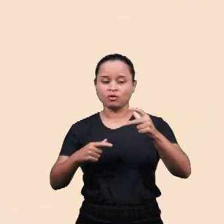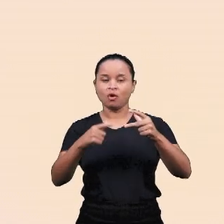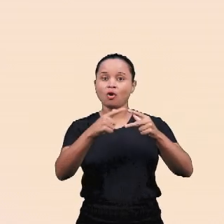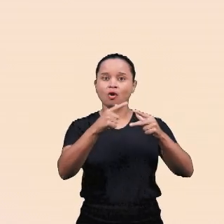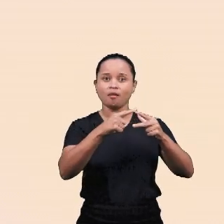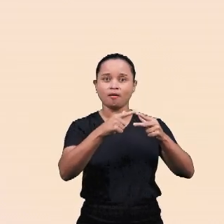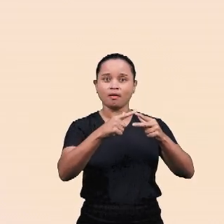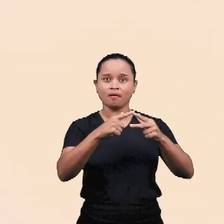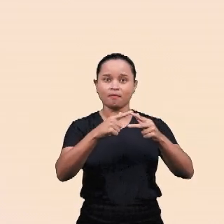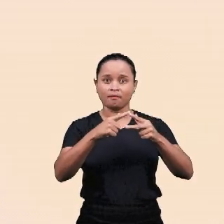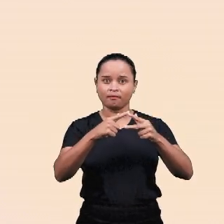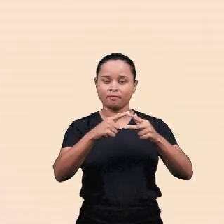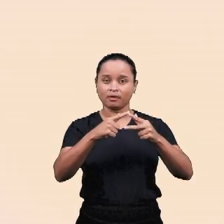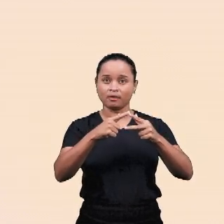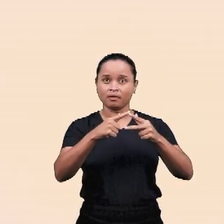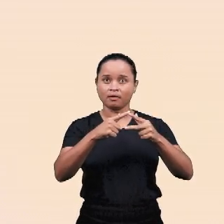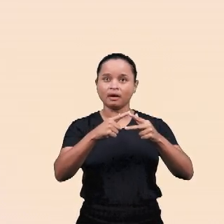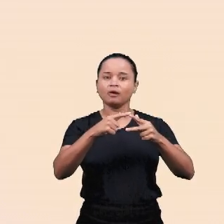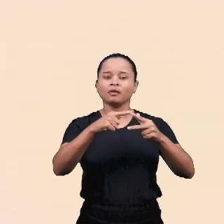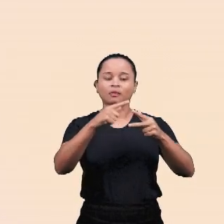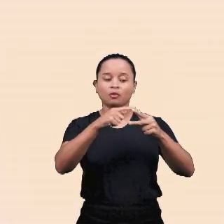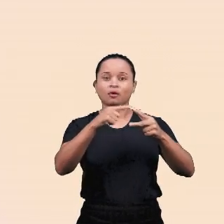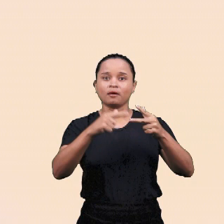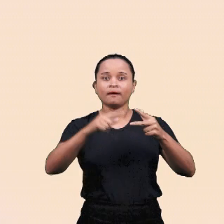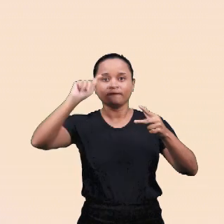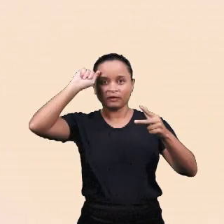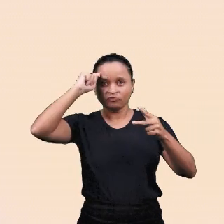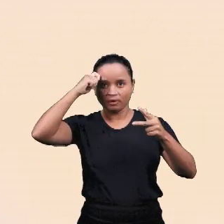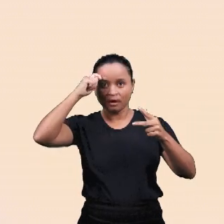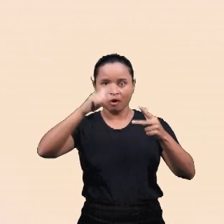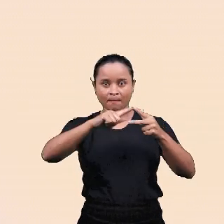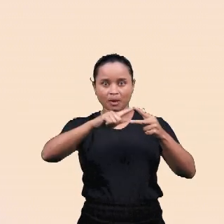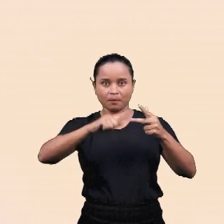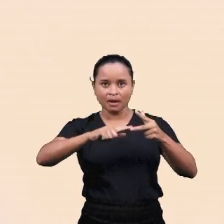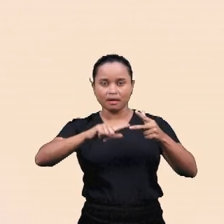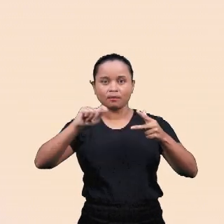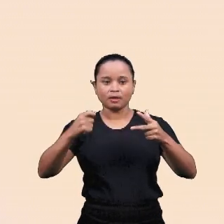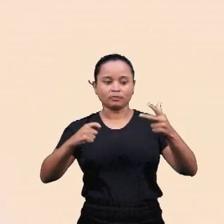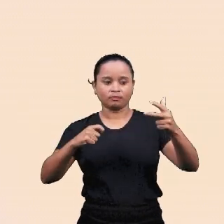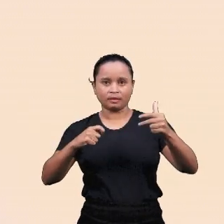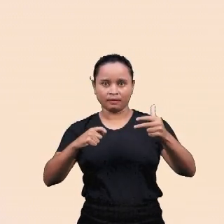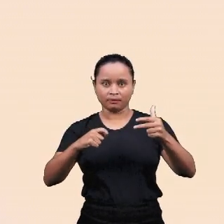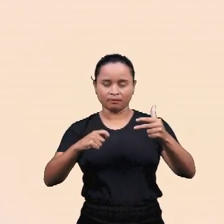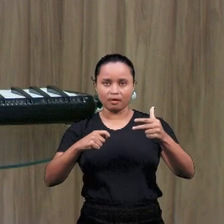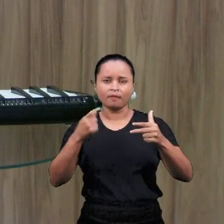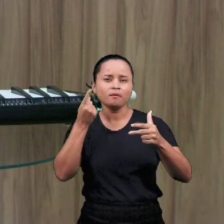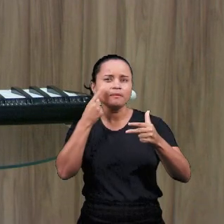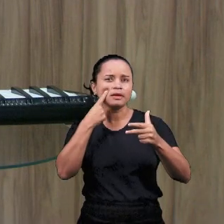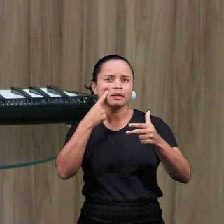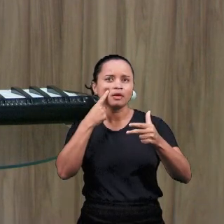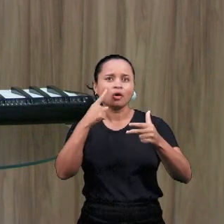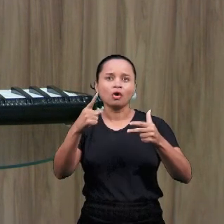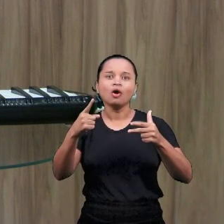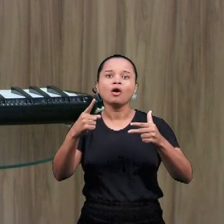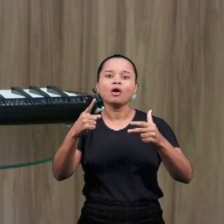bouchés. Après, un trou ouvert et deux trous bouchés. On va voir la position dans la main. Voici la